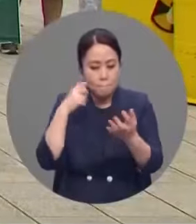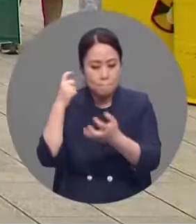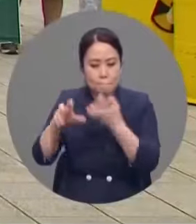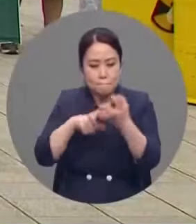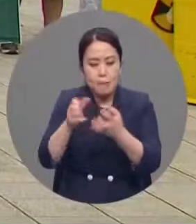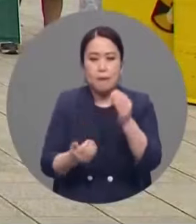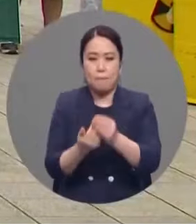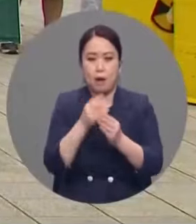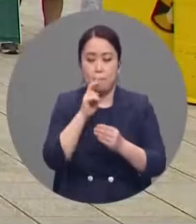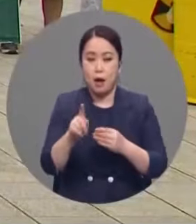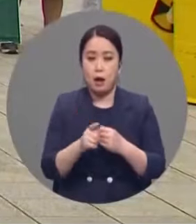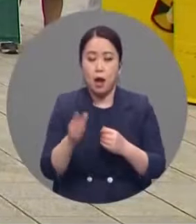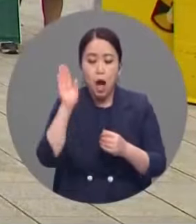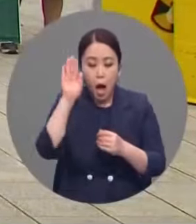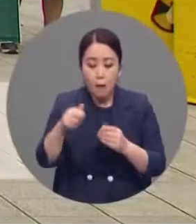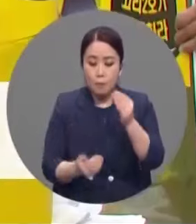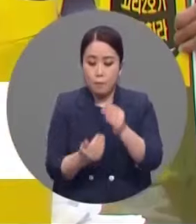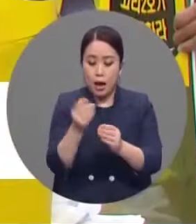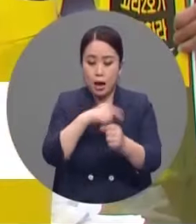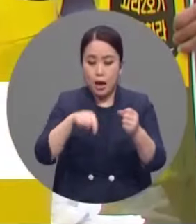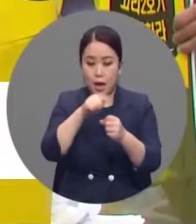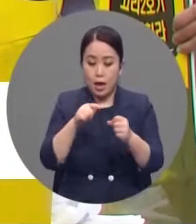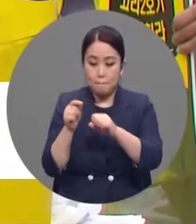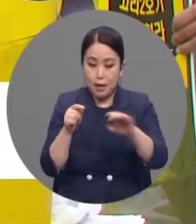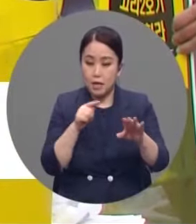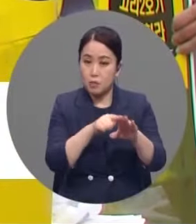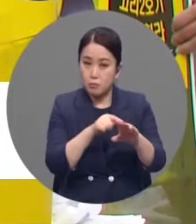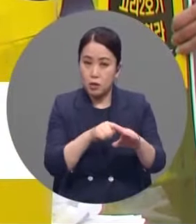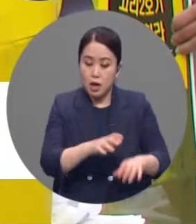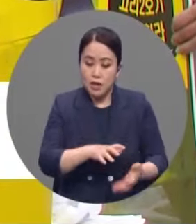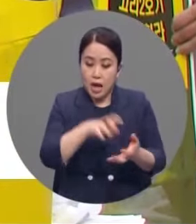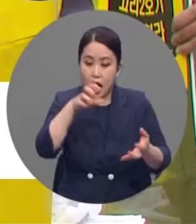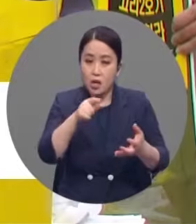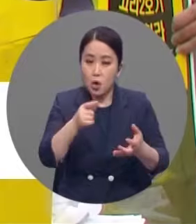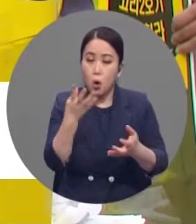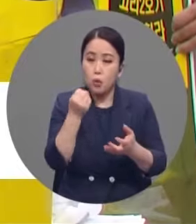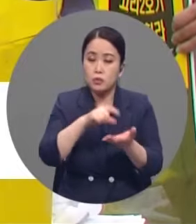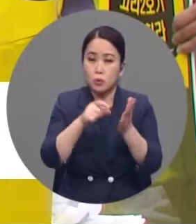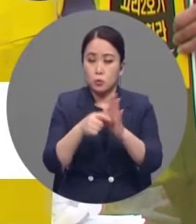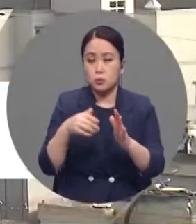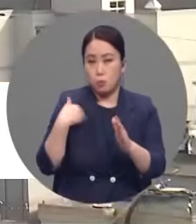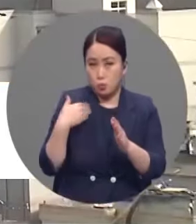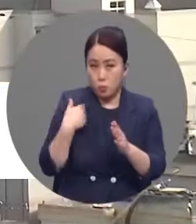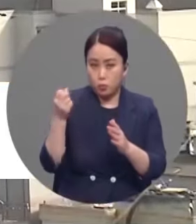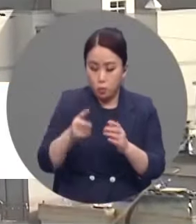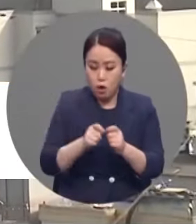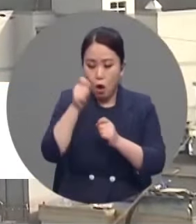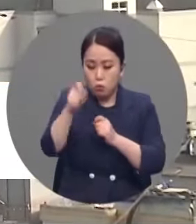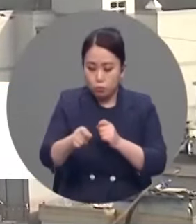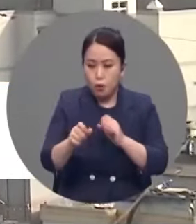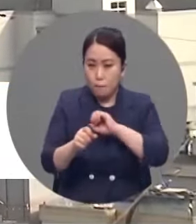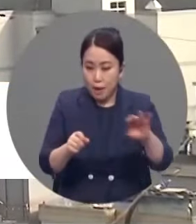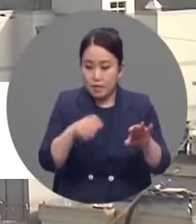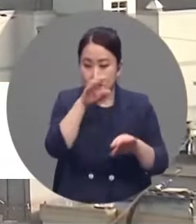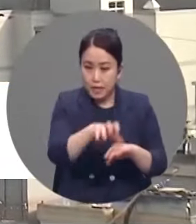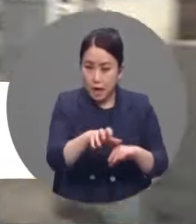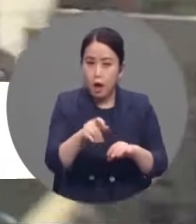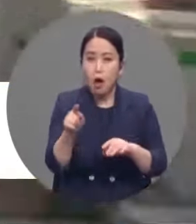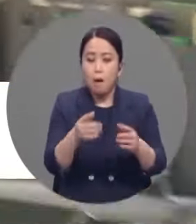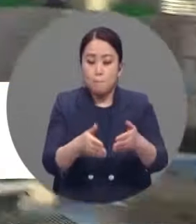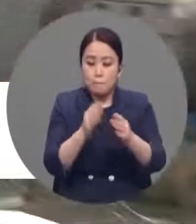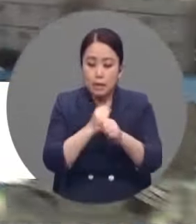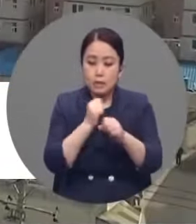앞으로 발생할 핵 폐기물 양이 얼마나 될지, 영구 방패장은 어떤 식으로 선정할지, 백지 상태에서 추진되는